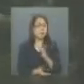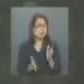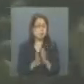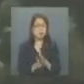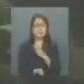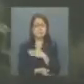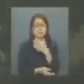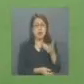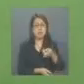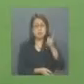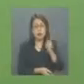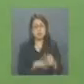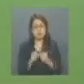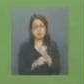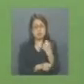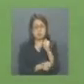16ปีเต็มทีเดียวค่ะ